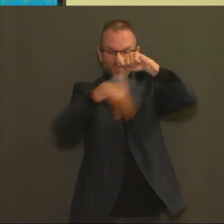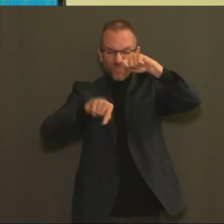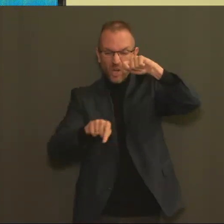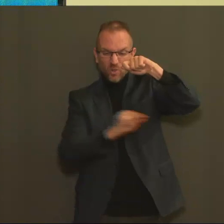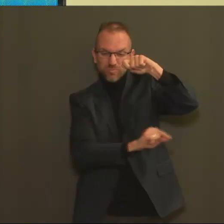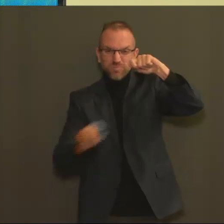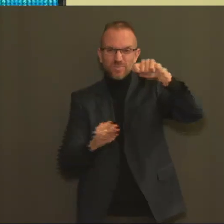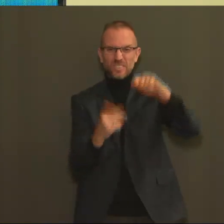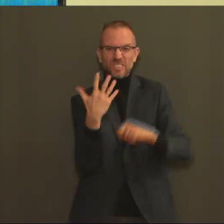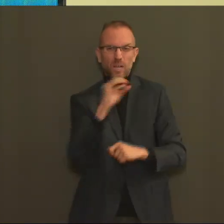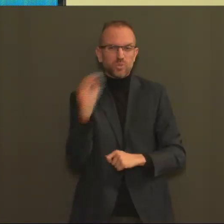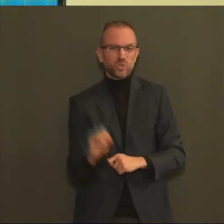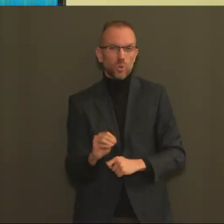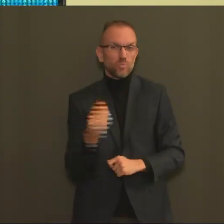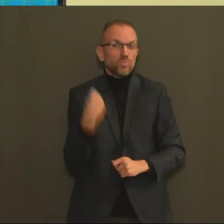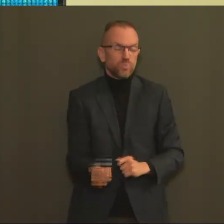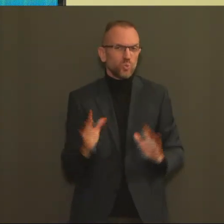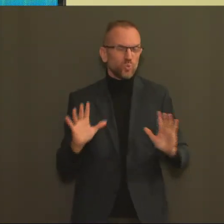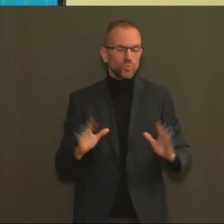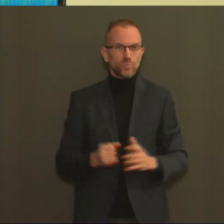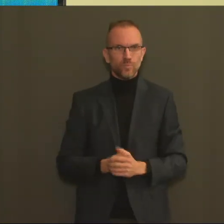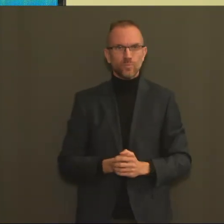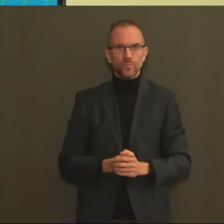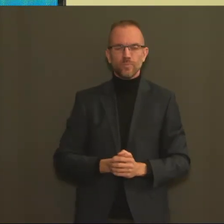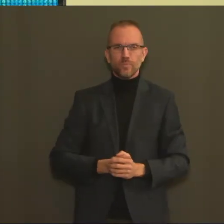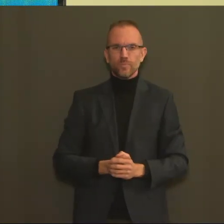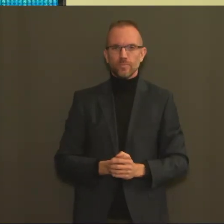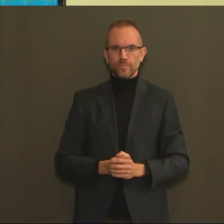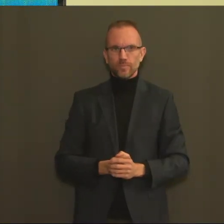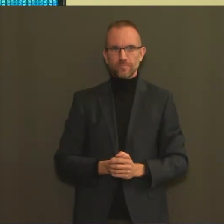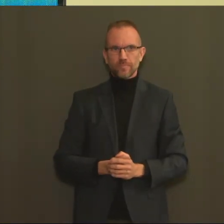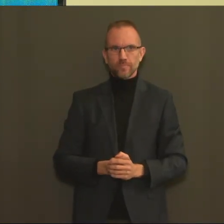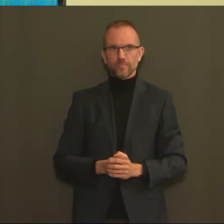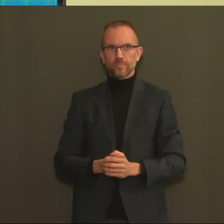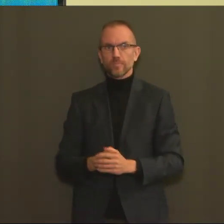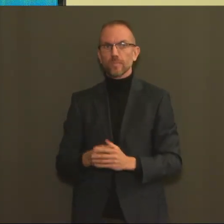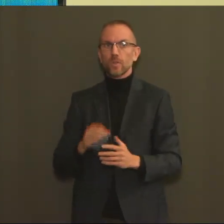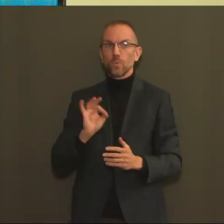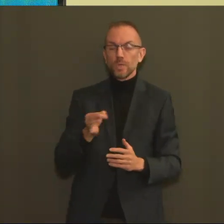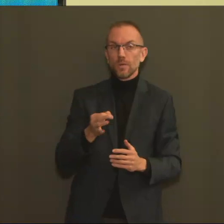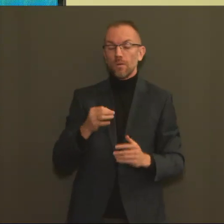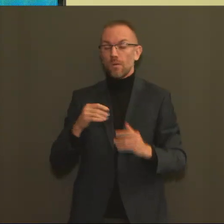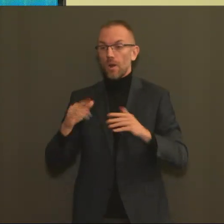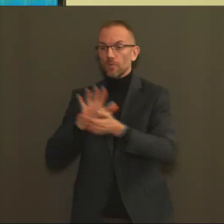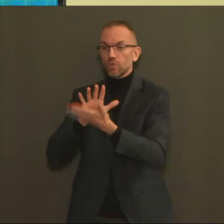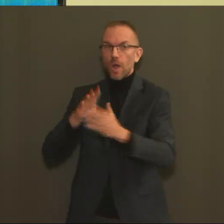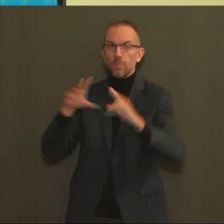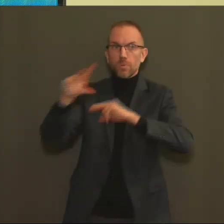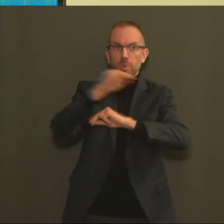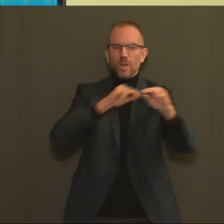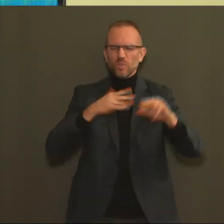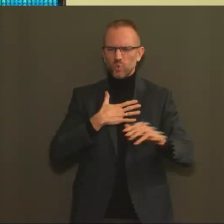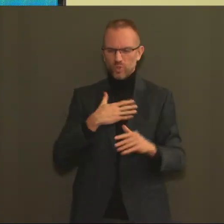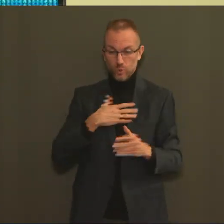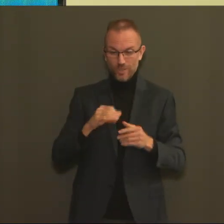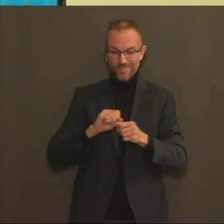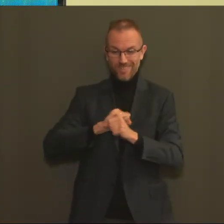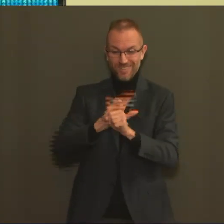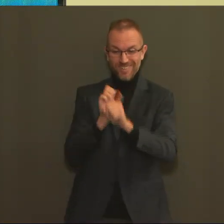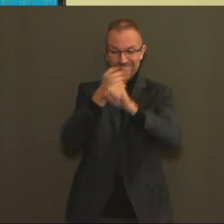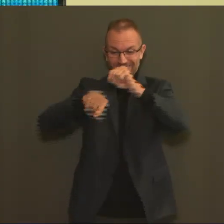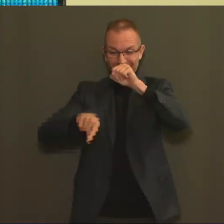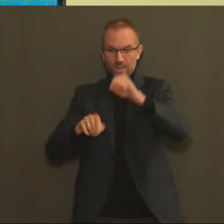ik heb beton dielissen vraag jou nabucco discuter door protest zo ziet de sifon voor familie actueel ballon is team